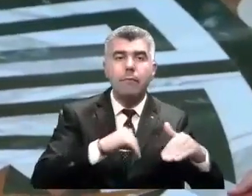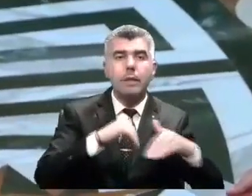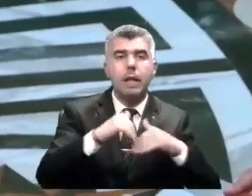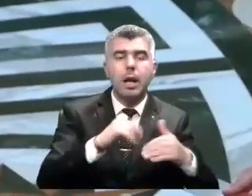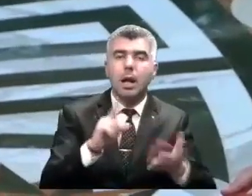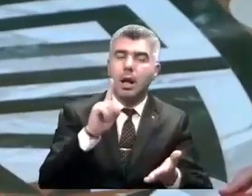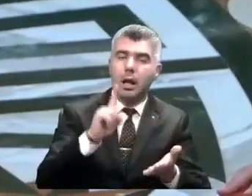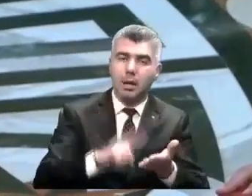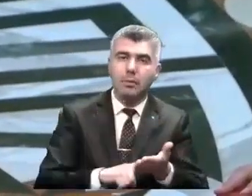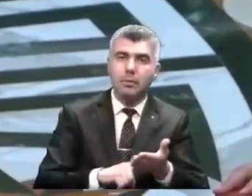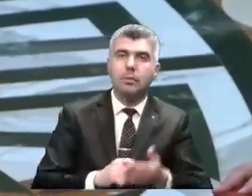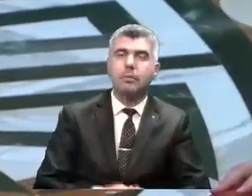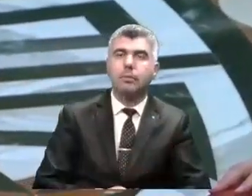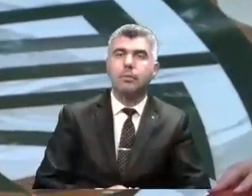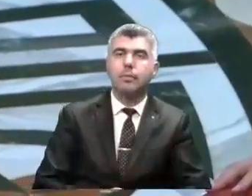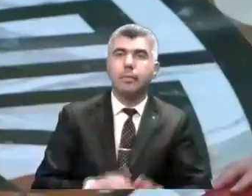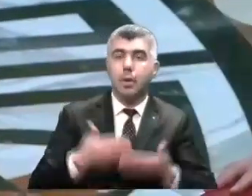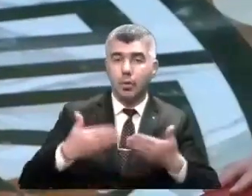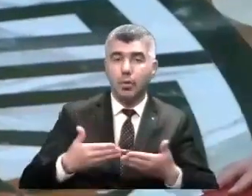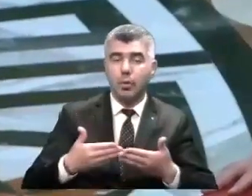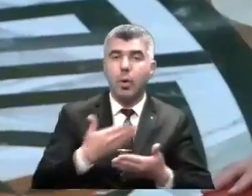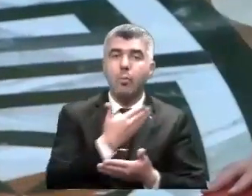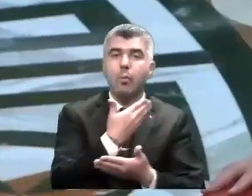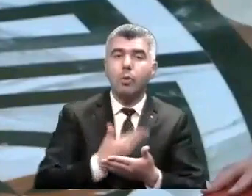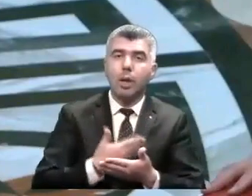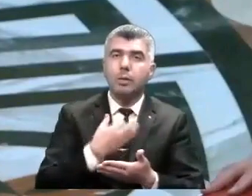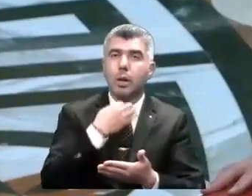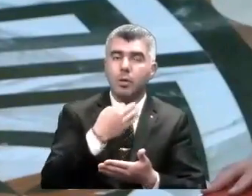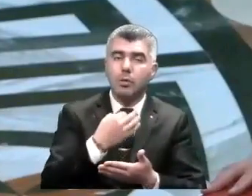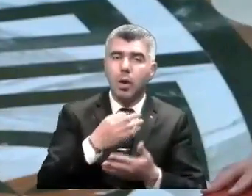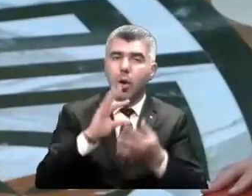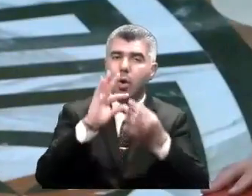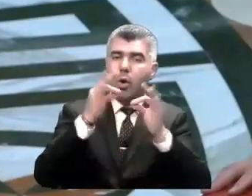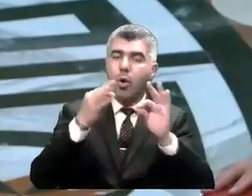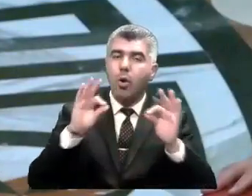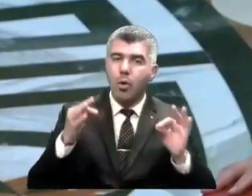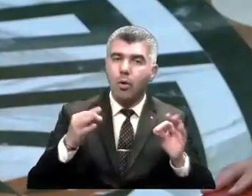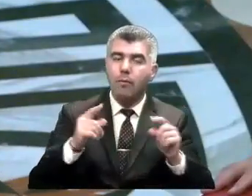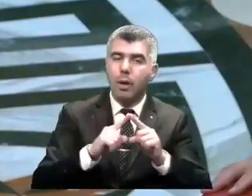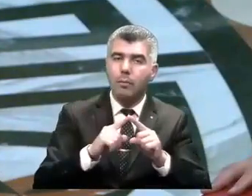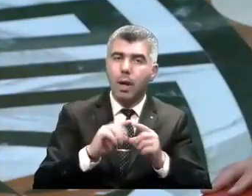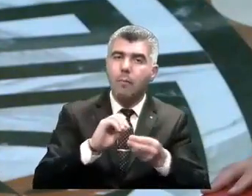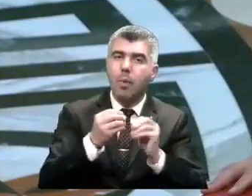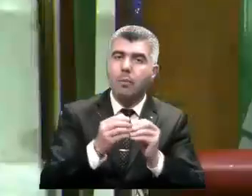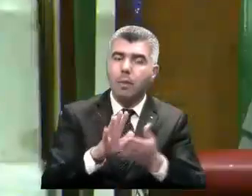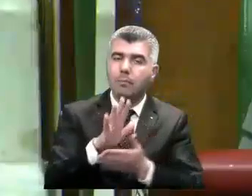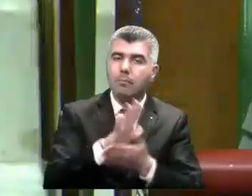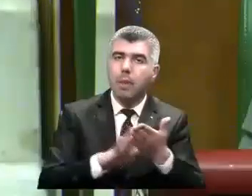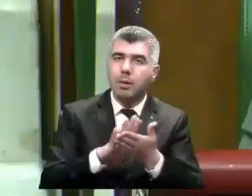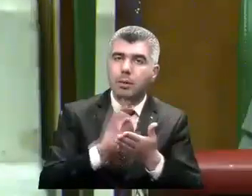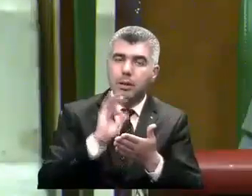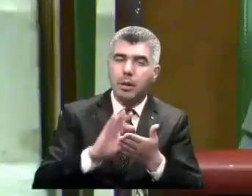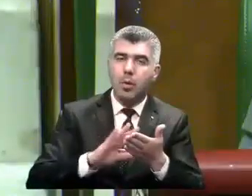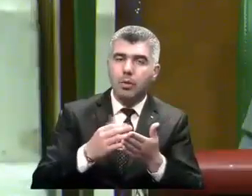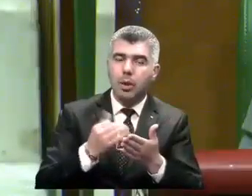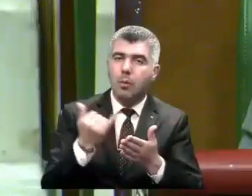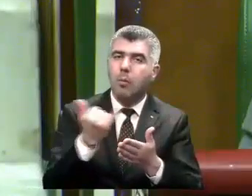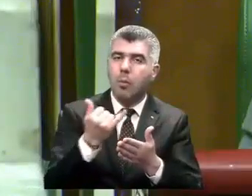هذه يعني مناسبة أعطاها لي السيد المستشار باش نتكلم على إشكالية السلامة الطرقية في بلادنا اللي تتهمنا جميع،